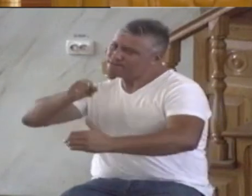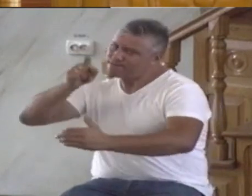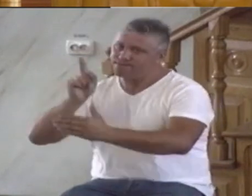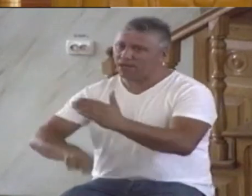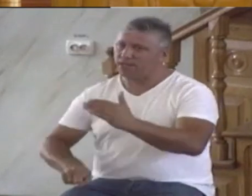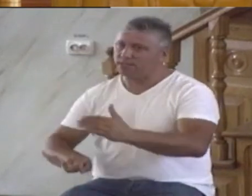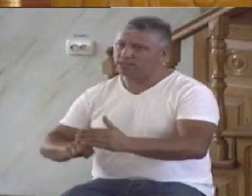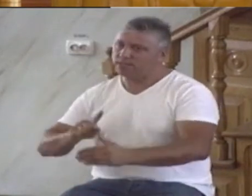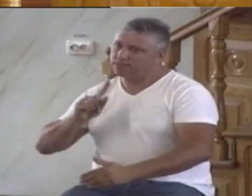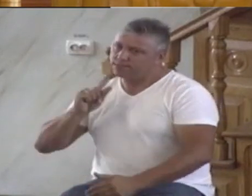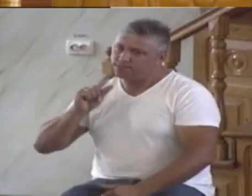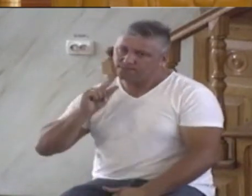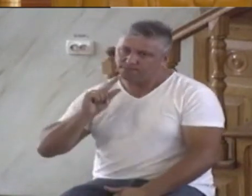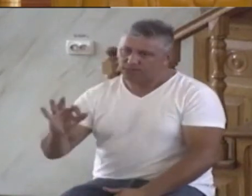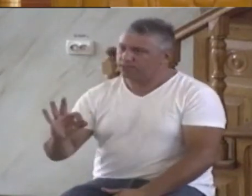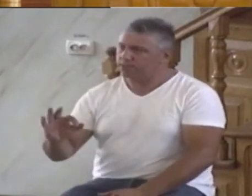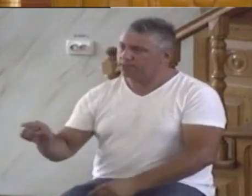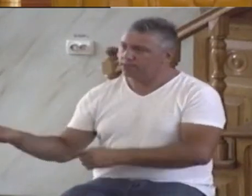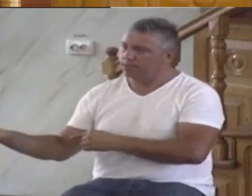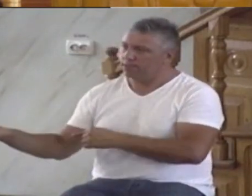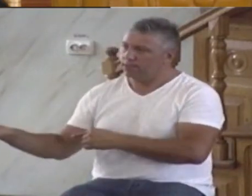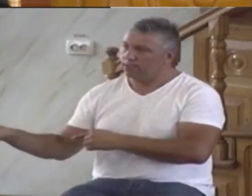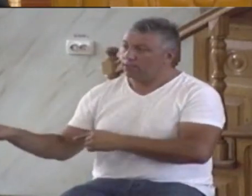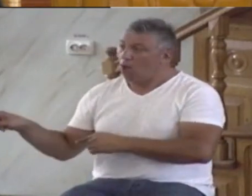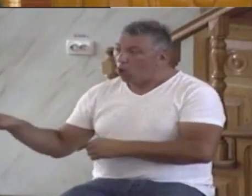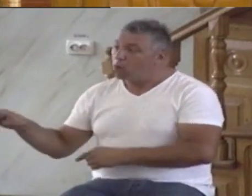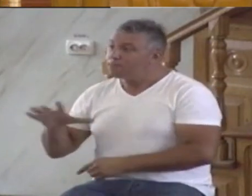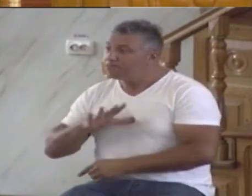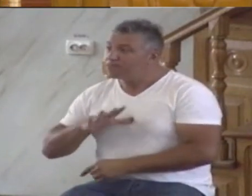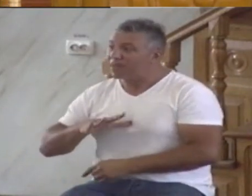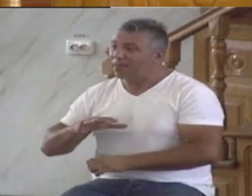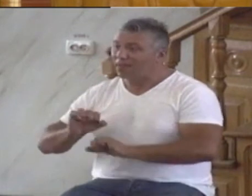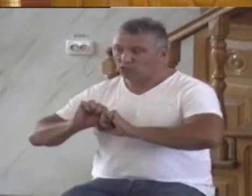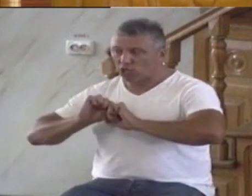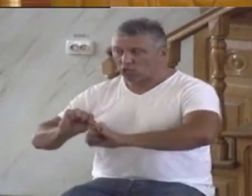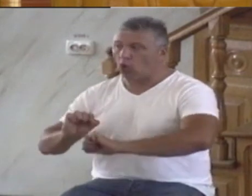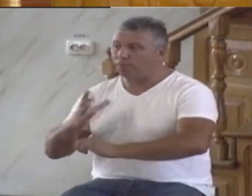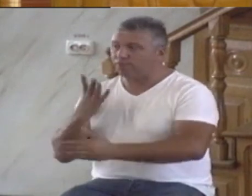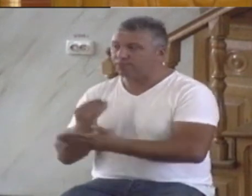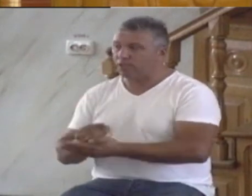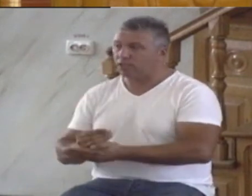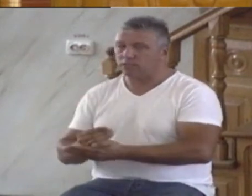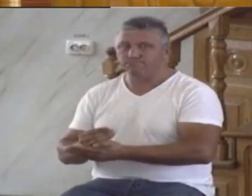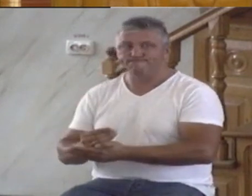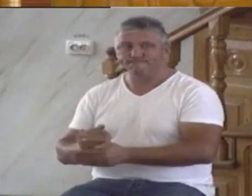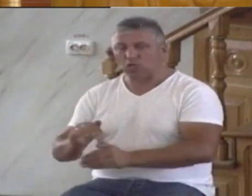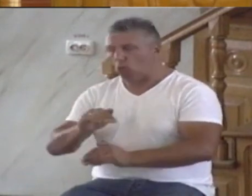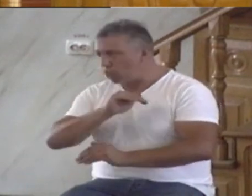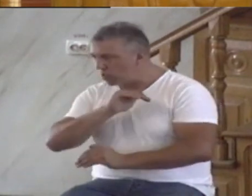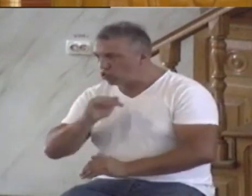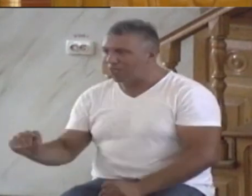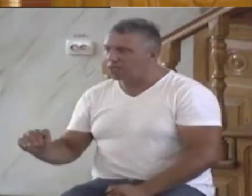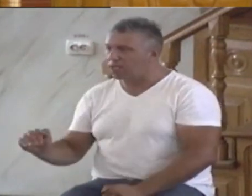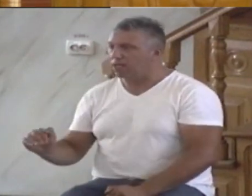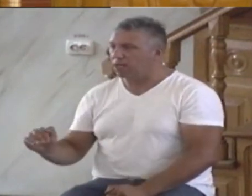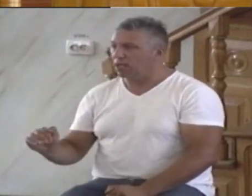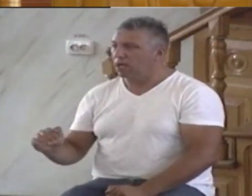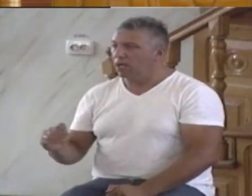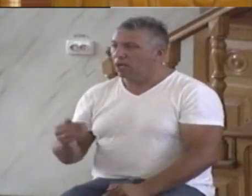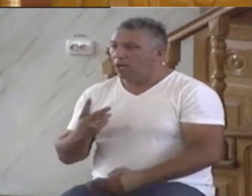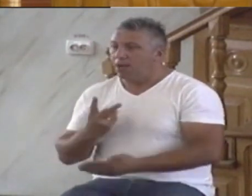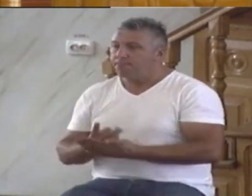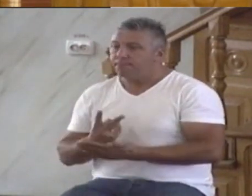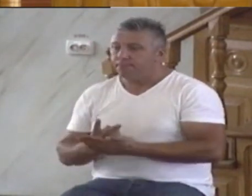Он был героем в своих убеждениях, он явил подвиг в своем образе жизни и даже в